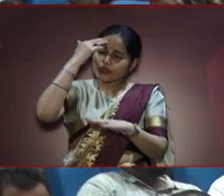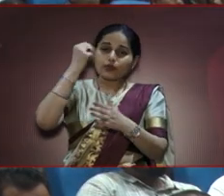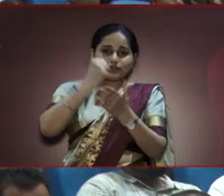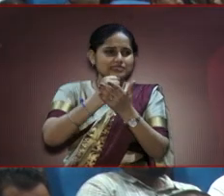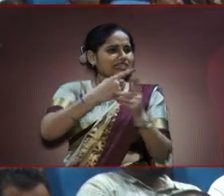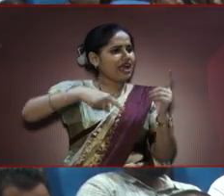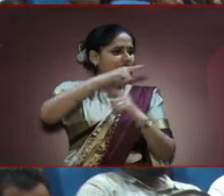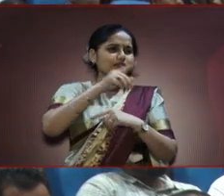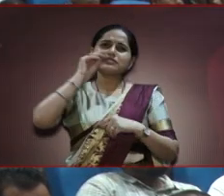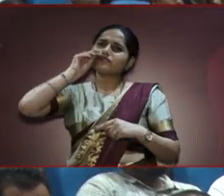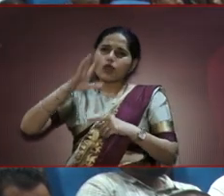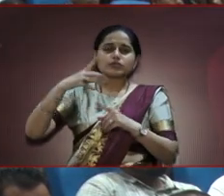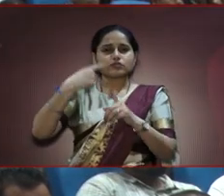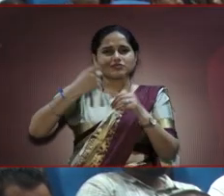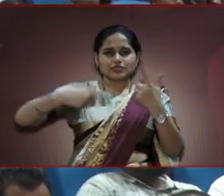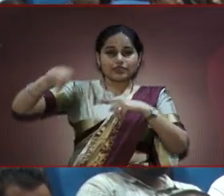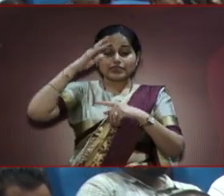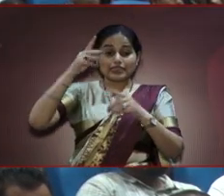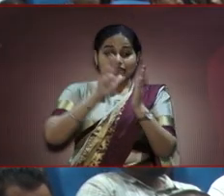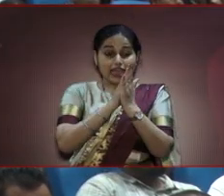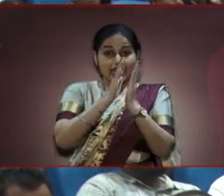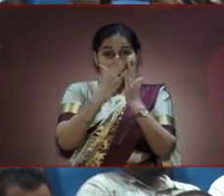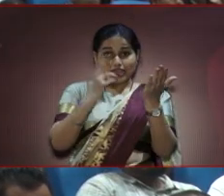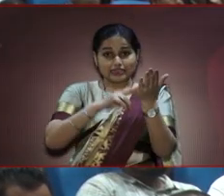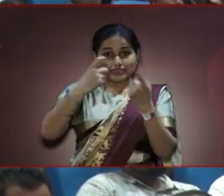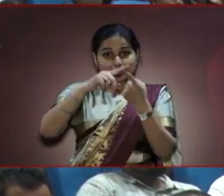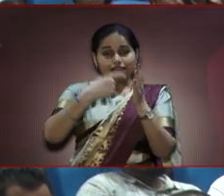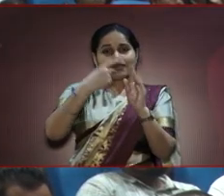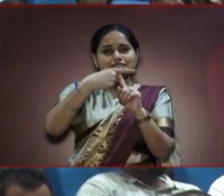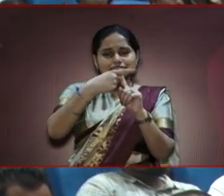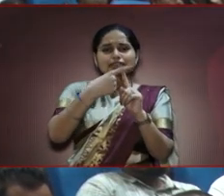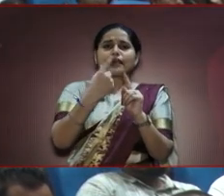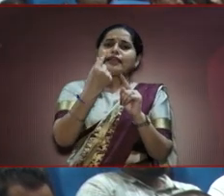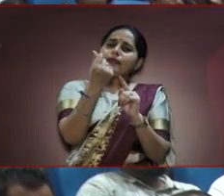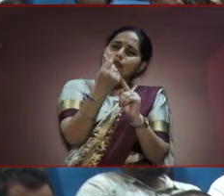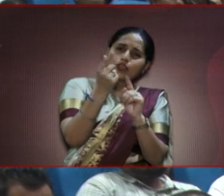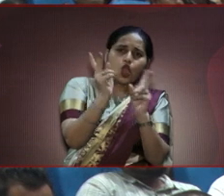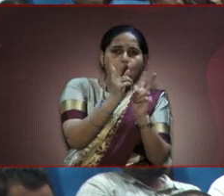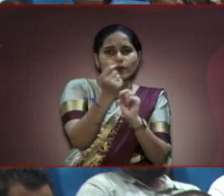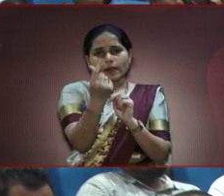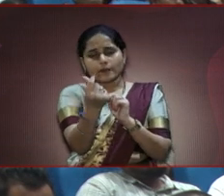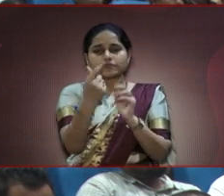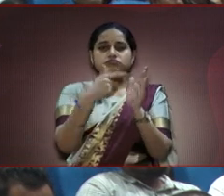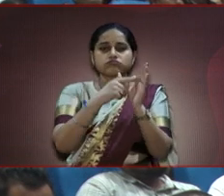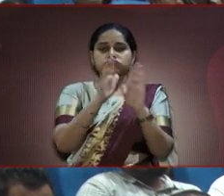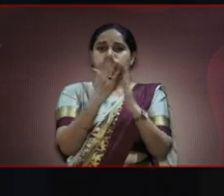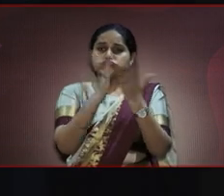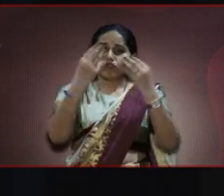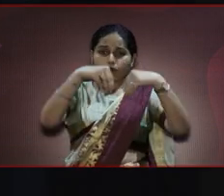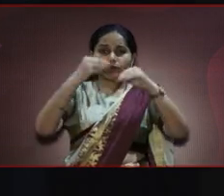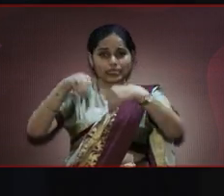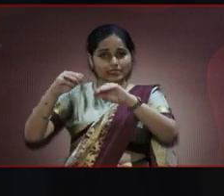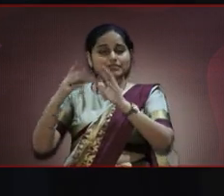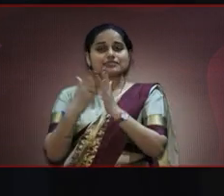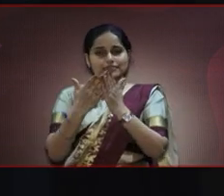से भी जाएगा कि अब एनसीईआरटी की पुस्तकें बहुत सहजता के साथ वाजिब दाम पर सर्वसुलभ होंगी और